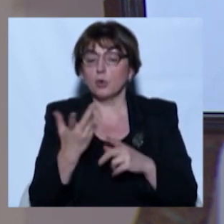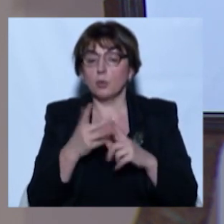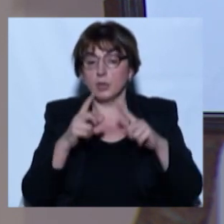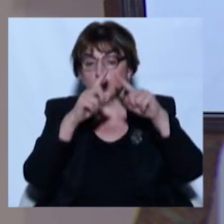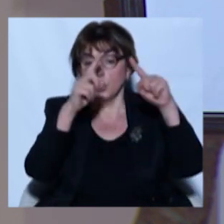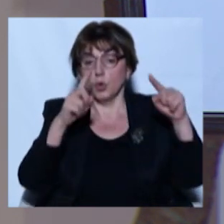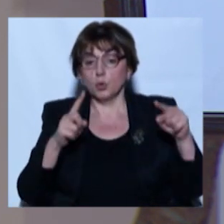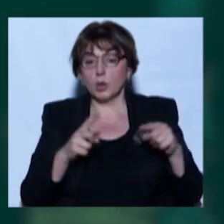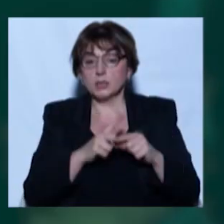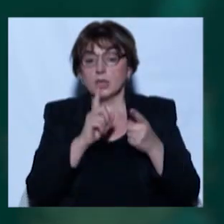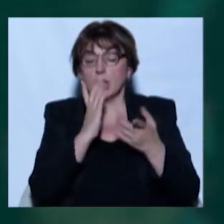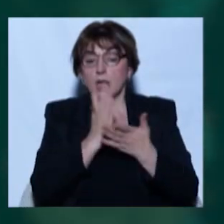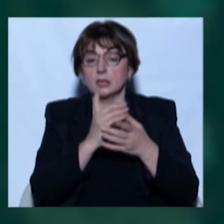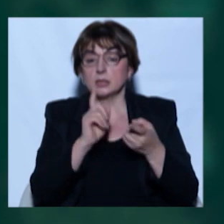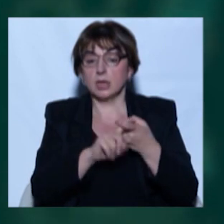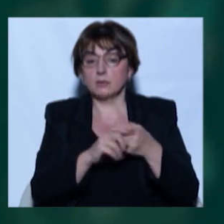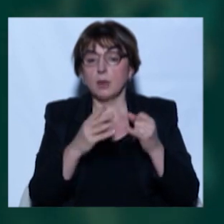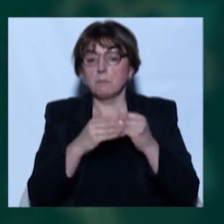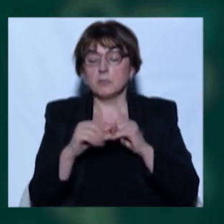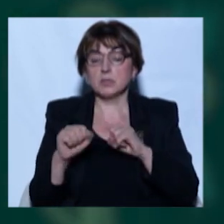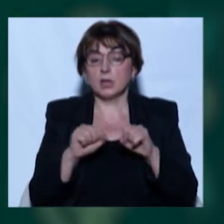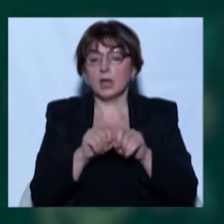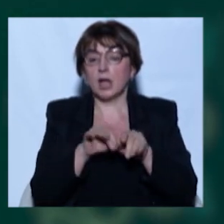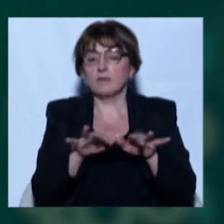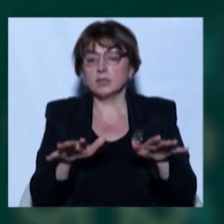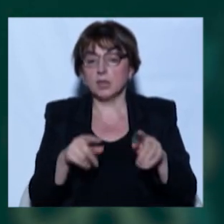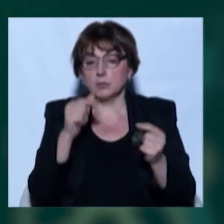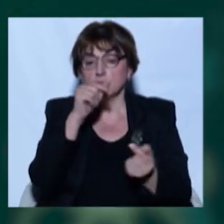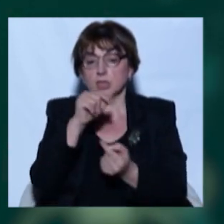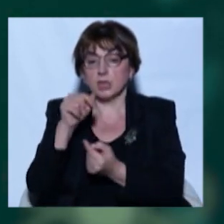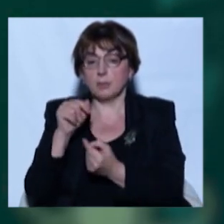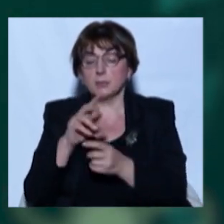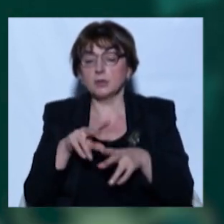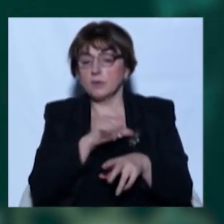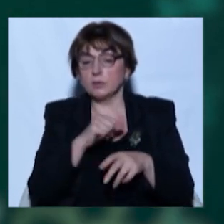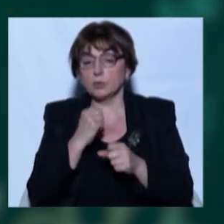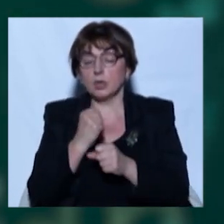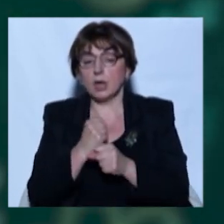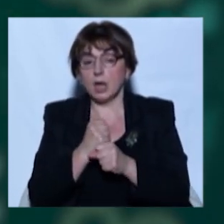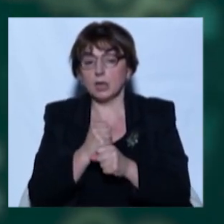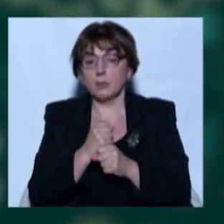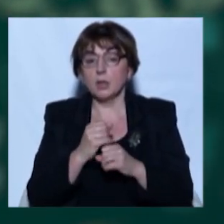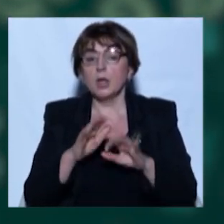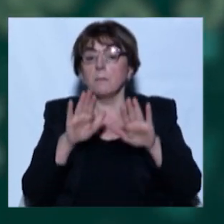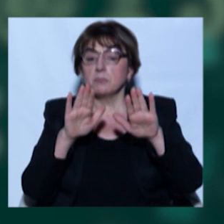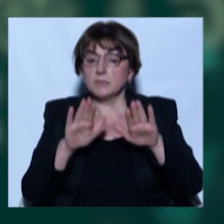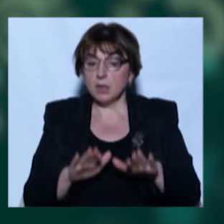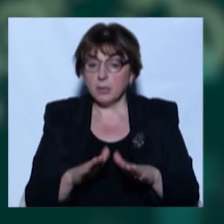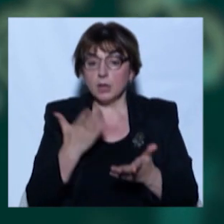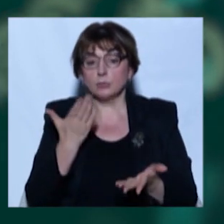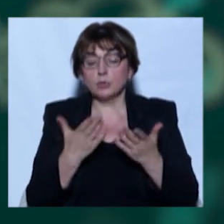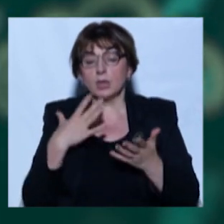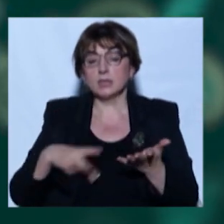რუკასთანაა დაკავშირებული. მიწისძვრების გავრცელების რუკის მიხედვით დაადგინეთ, მდებარეობს თუ არა